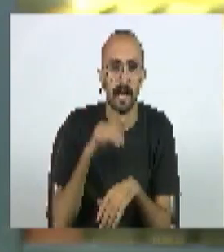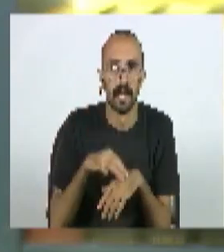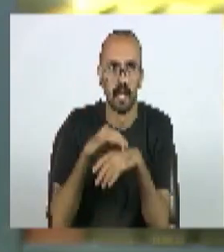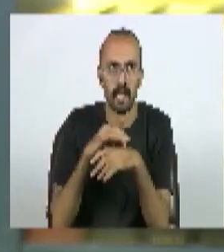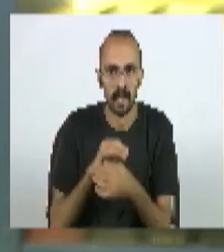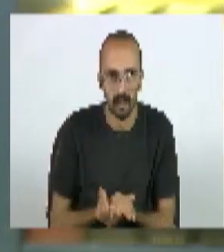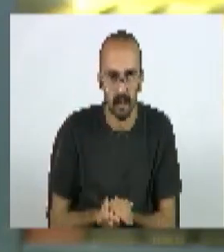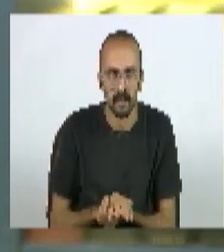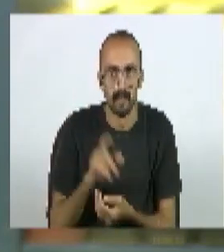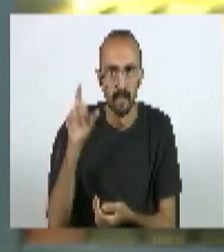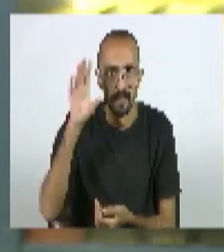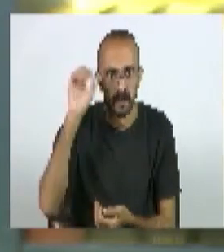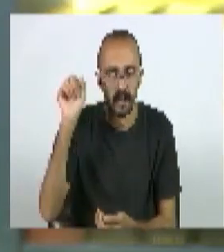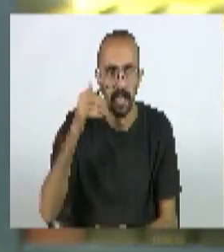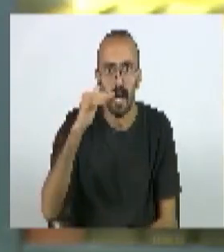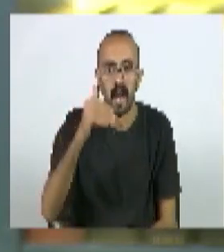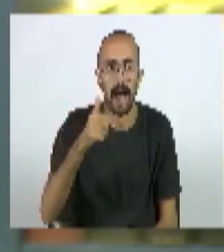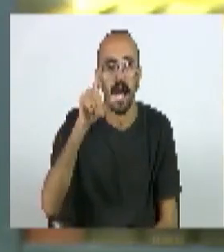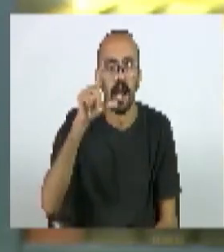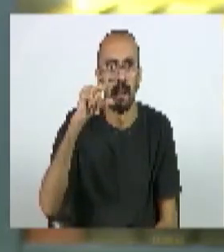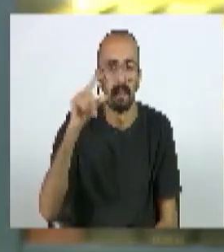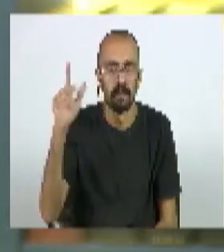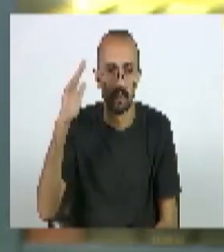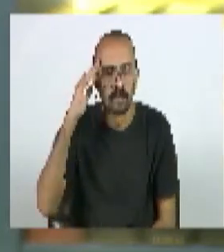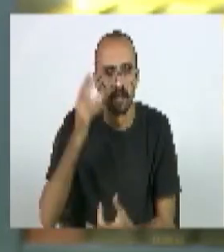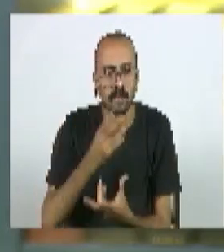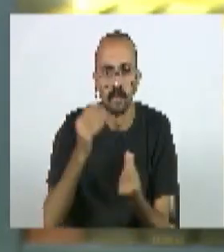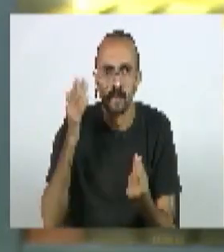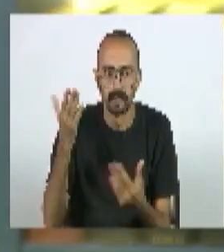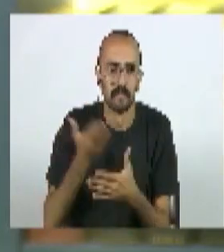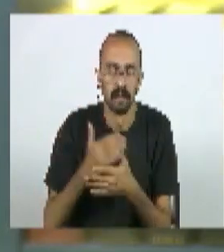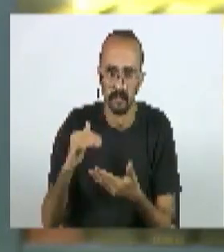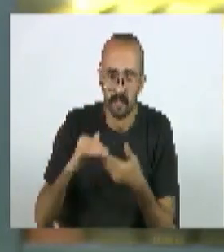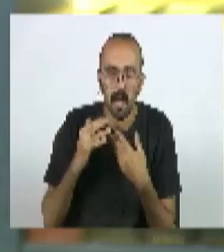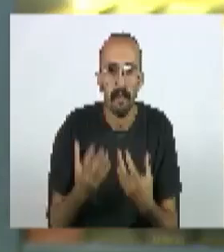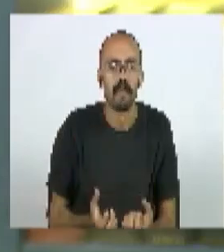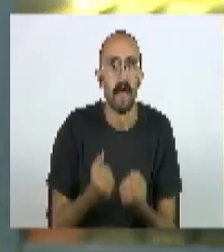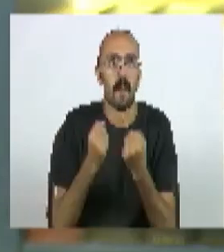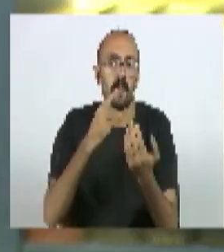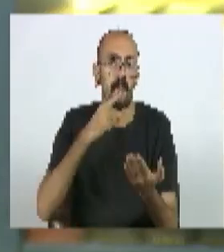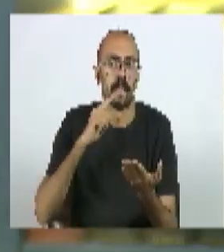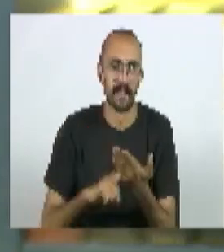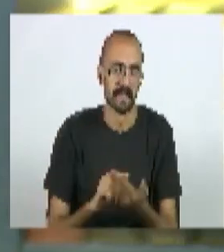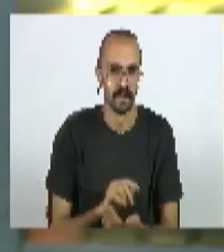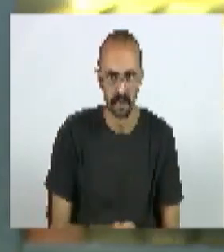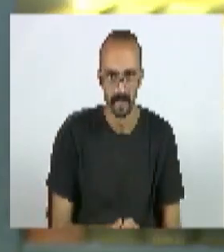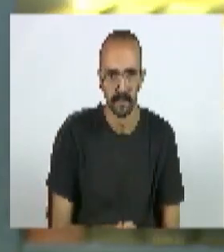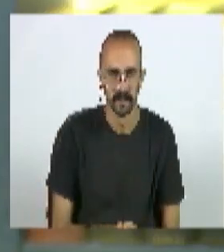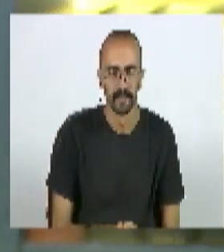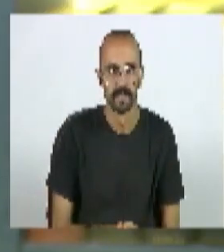وبالأخص السفير خالد البقلي، لأنه بالفعل قدم كل دعم ومساندة